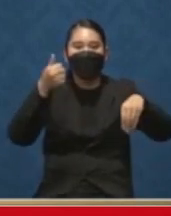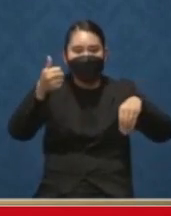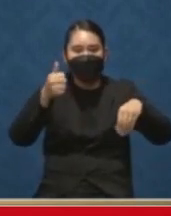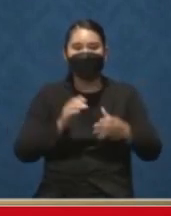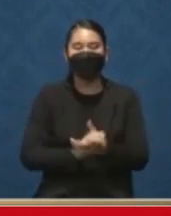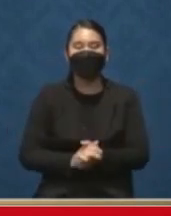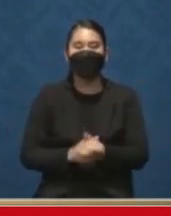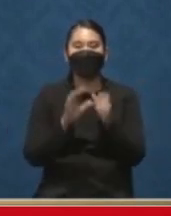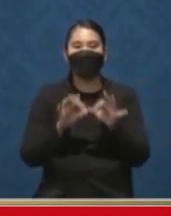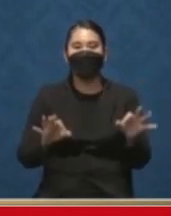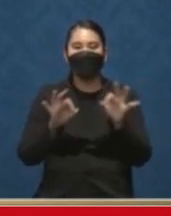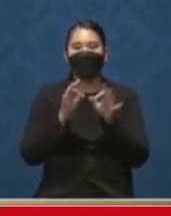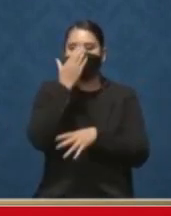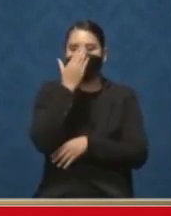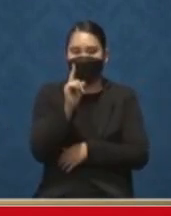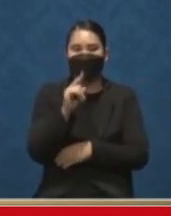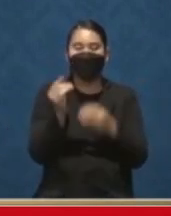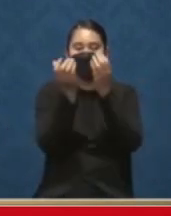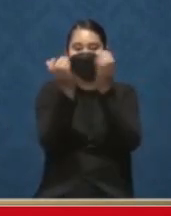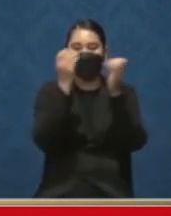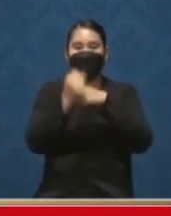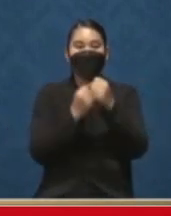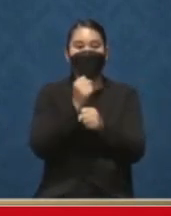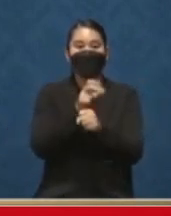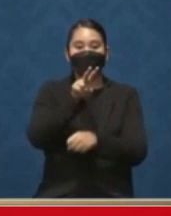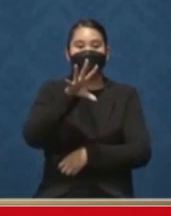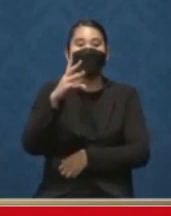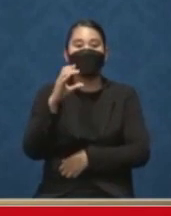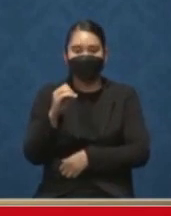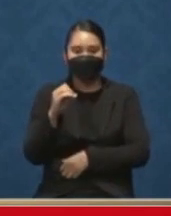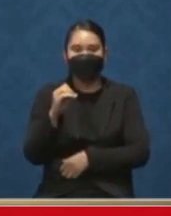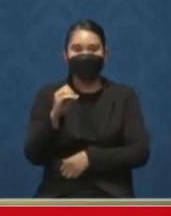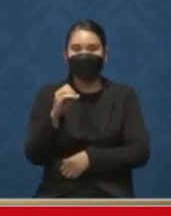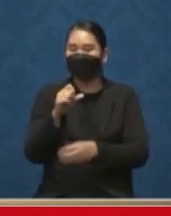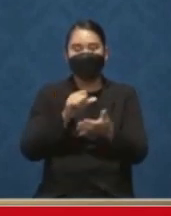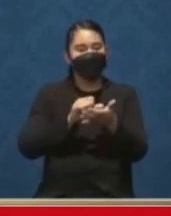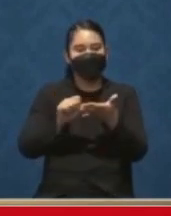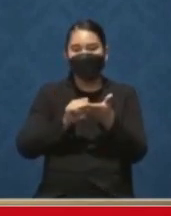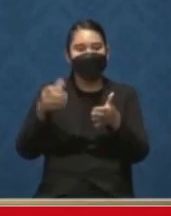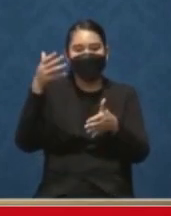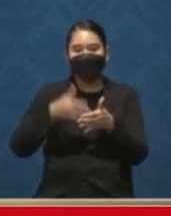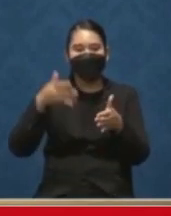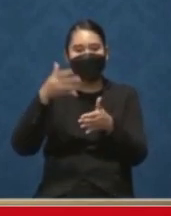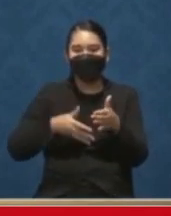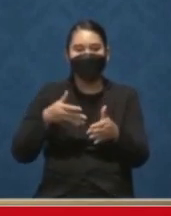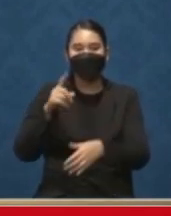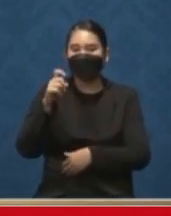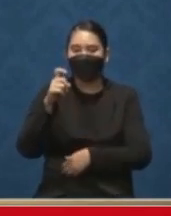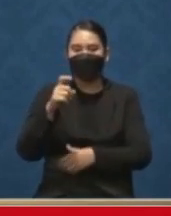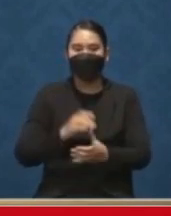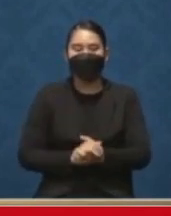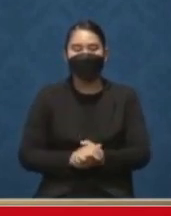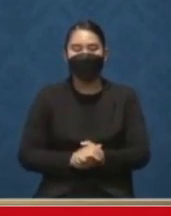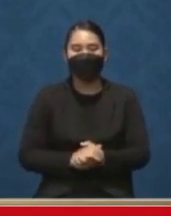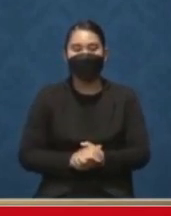าเหตุที่เราต้องทำอย่างนี้เพราะว่ารัฐธรรมนูญ60เป็นรัฐธรรมนูญที่แก้ไขแทบไม่ได้เลยและ